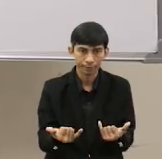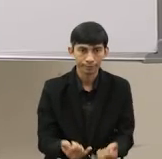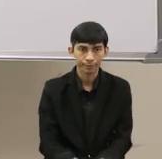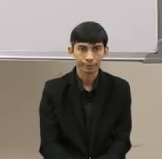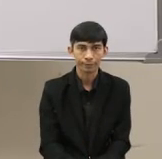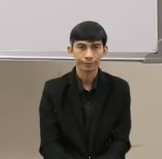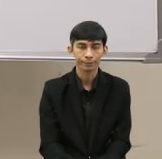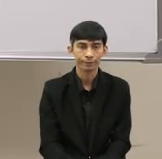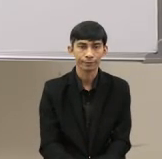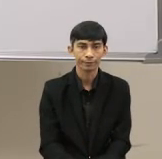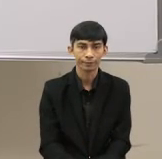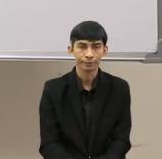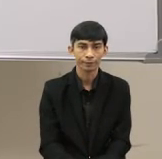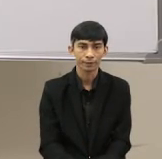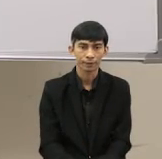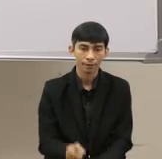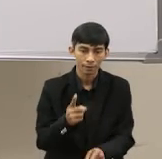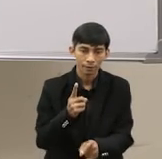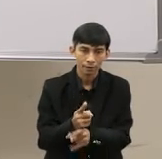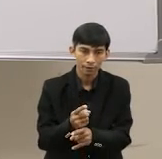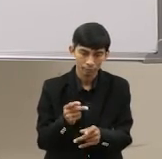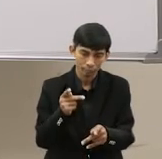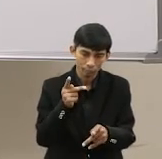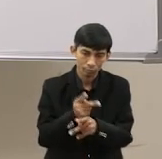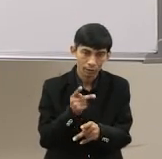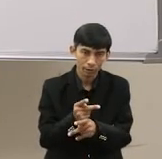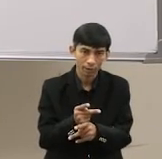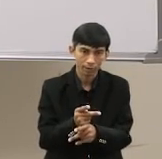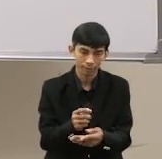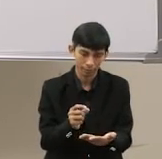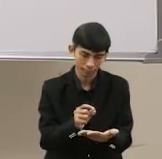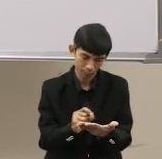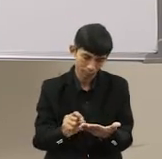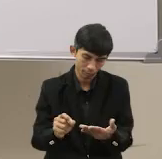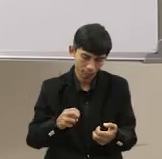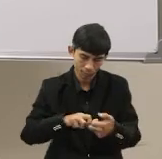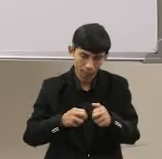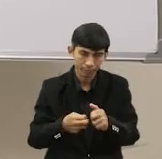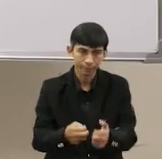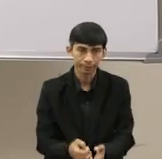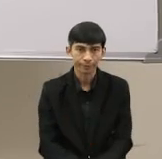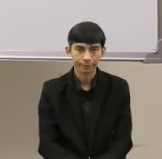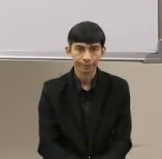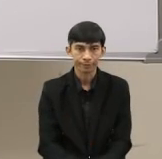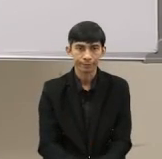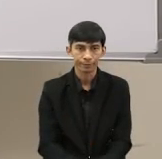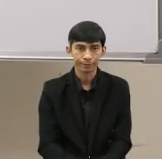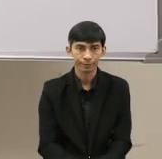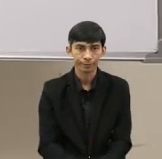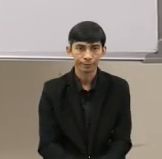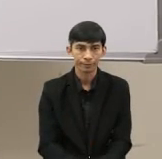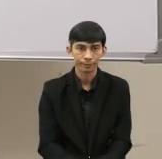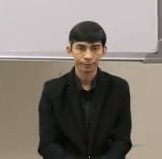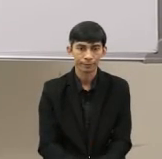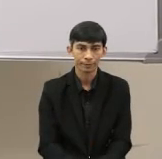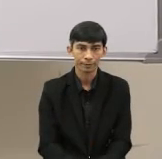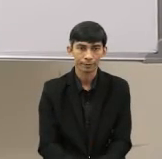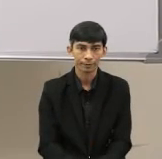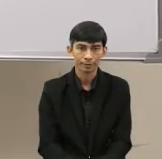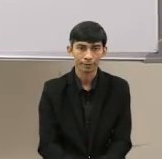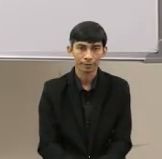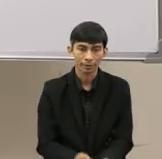lỡ cá bằng cá xâm nua nơi khẳng trào chân mau bị lỡ trâu tầng o tại mà đo xua khăn khổm